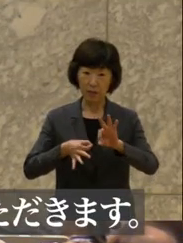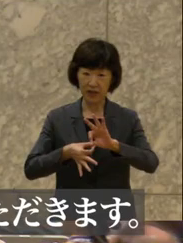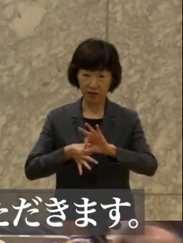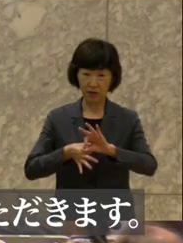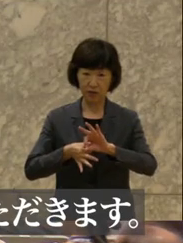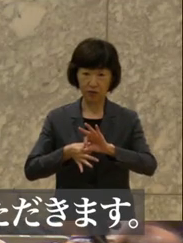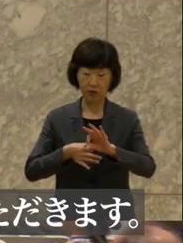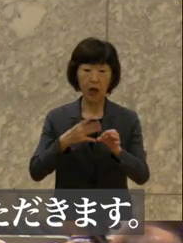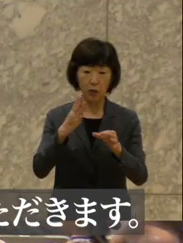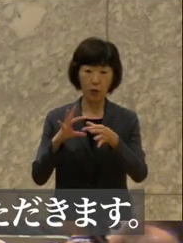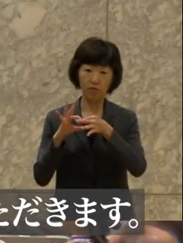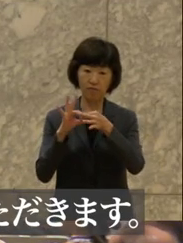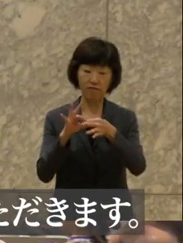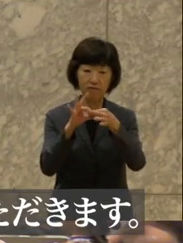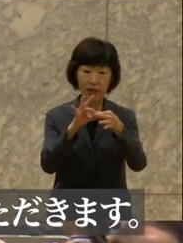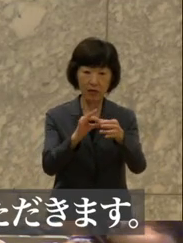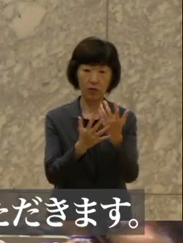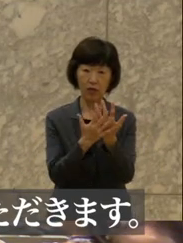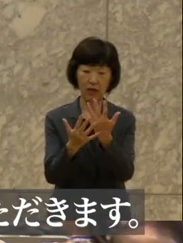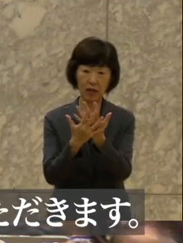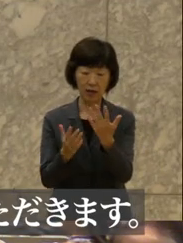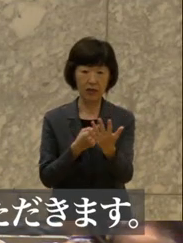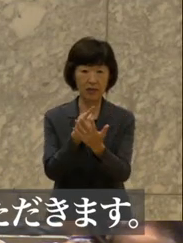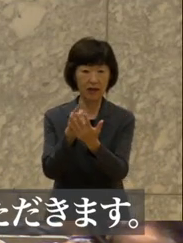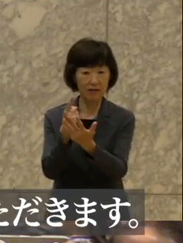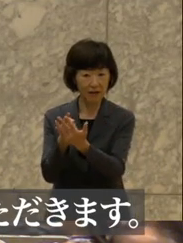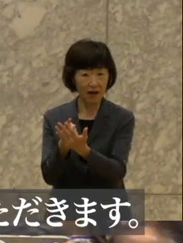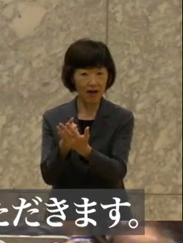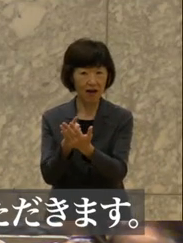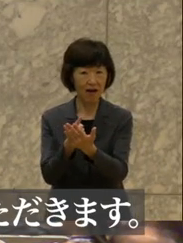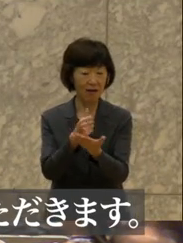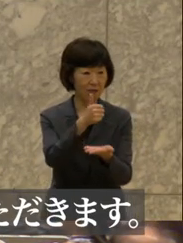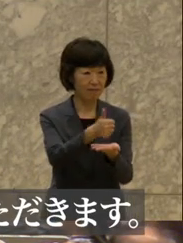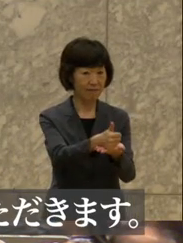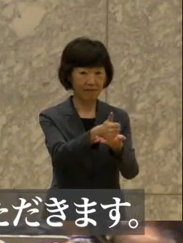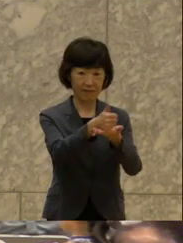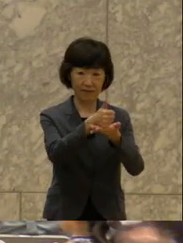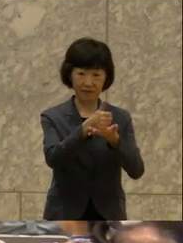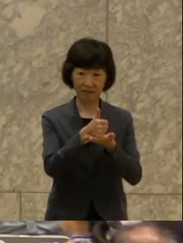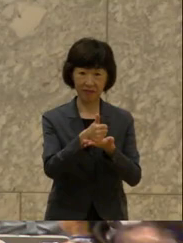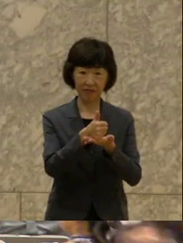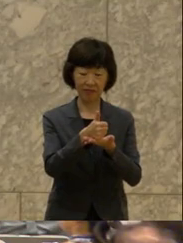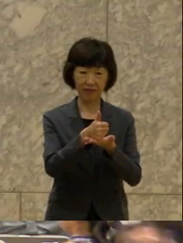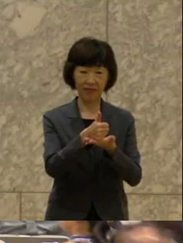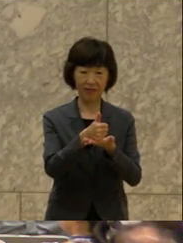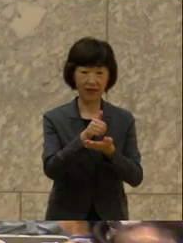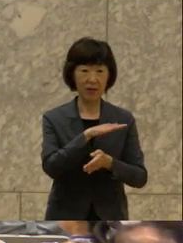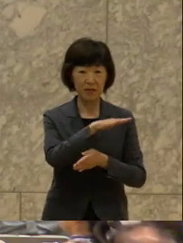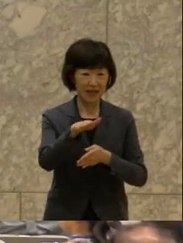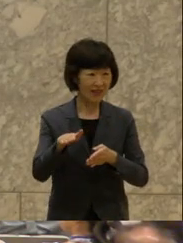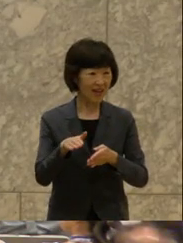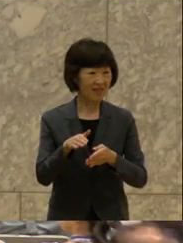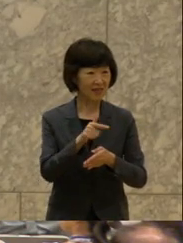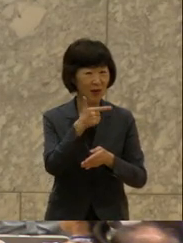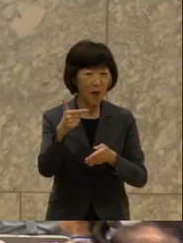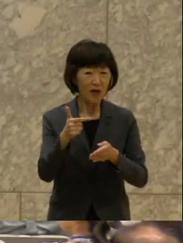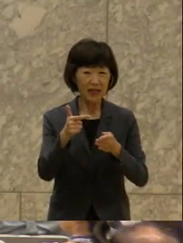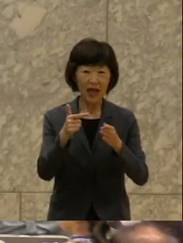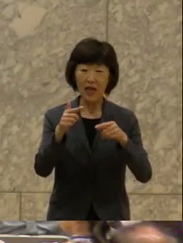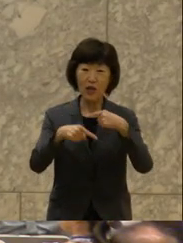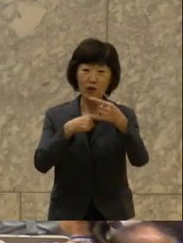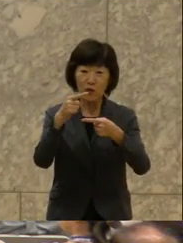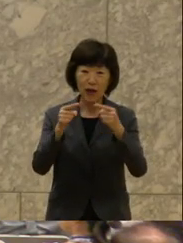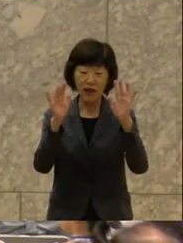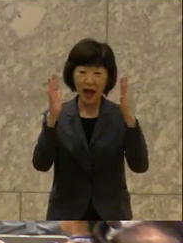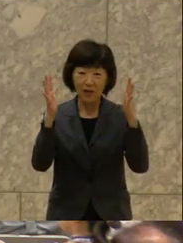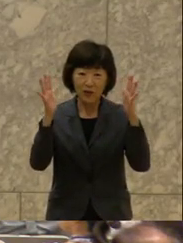4大会連続で出場されているこの方にもご参加いただきます皆様盛大な手話の拍手で